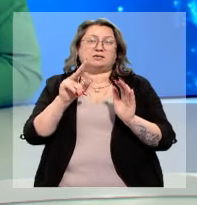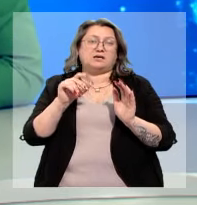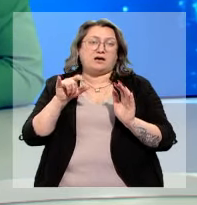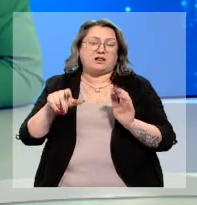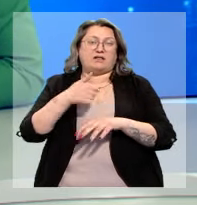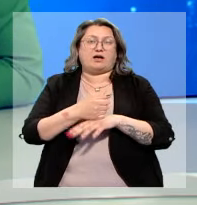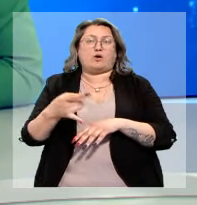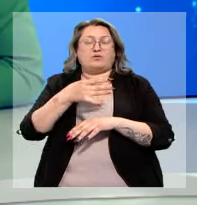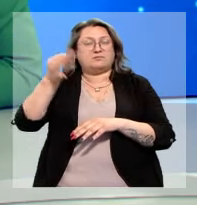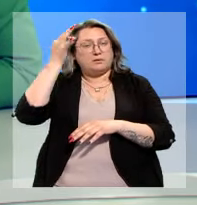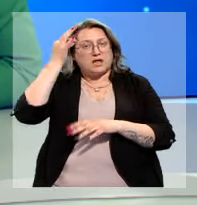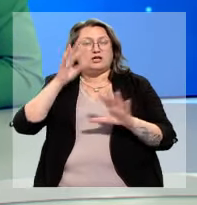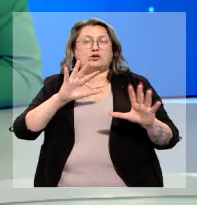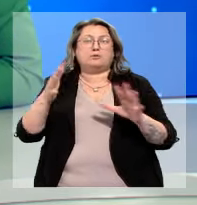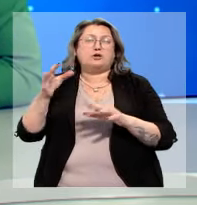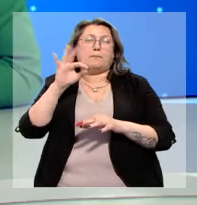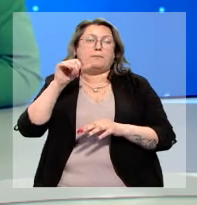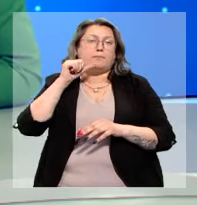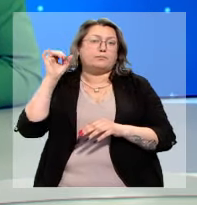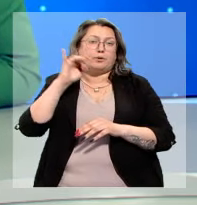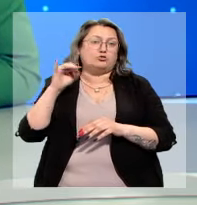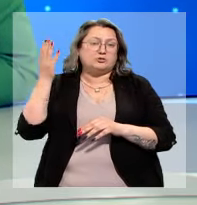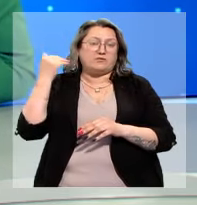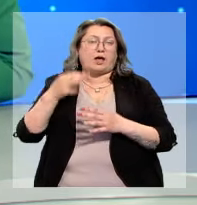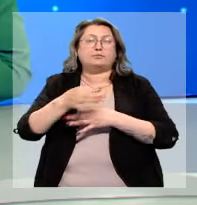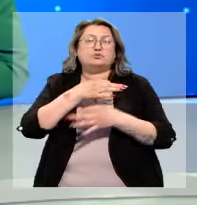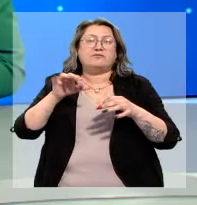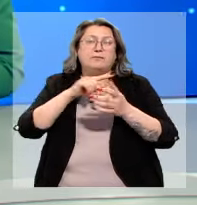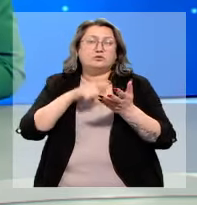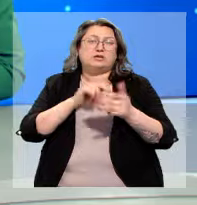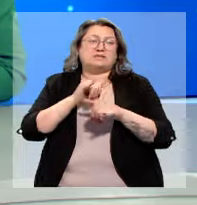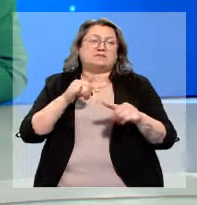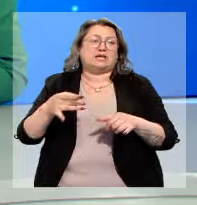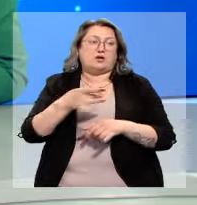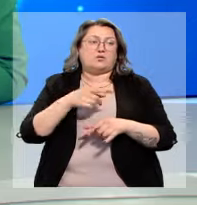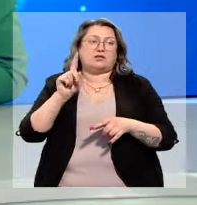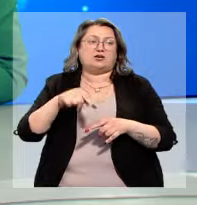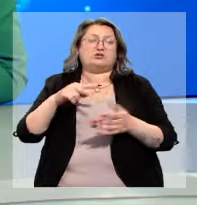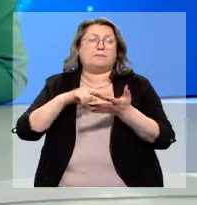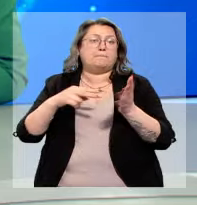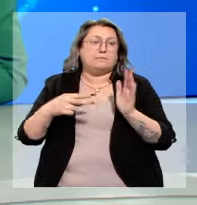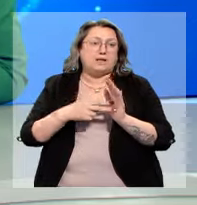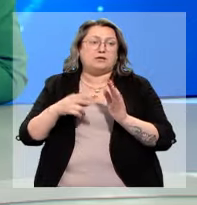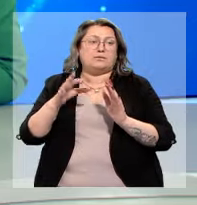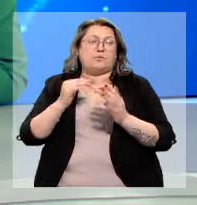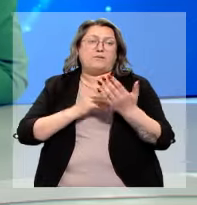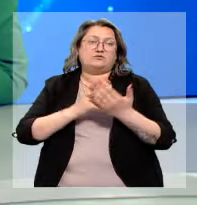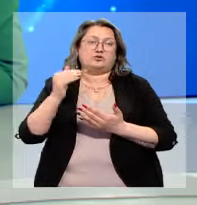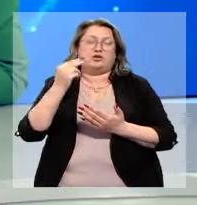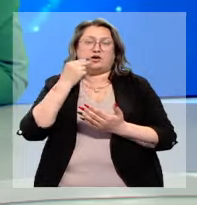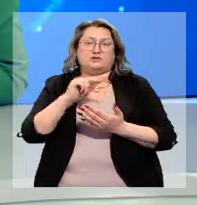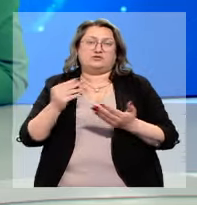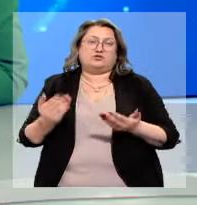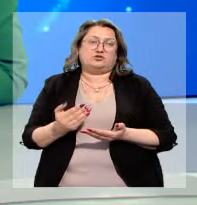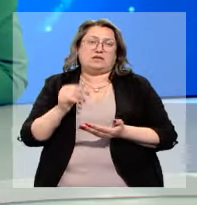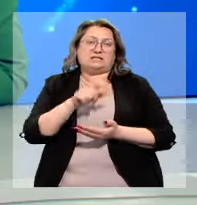глава региона вспоминал события прошлого и обсудил вопросы развития региона, а также намеченные планы по повышению качества